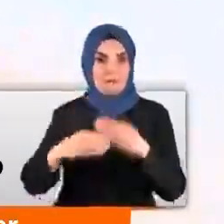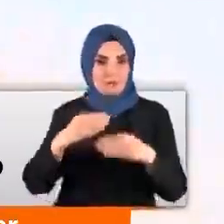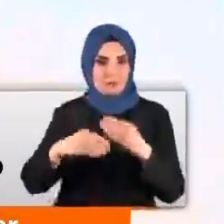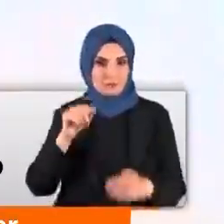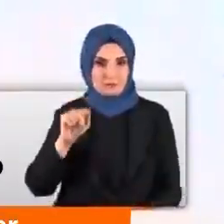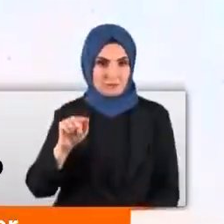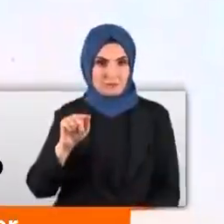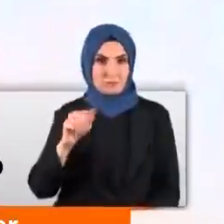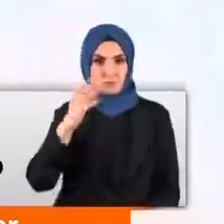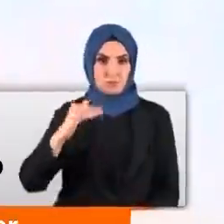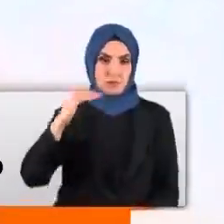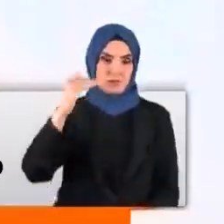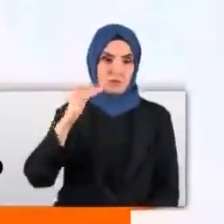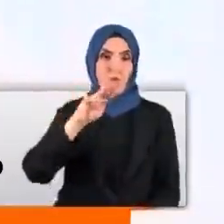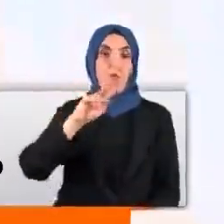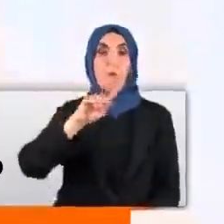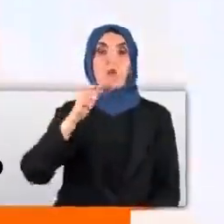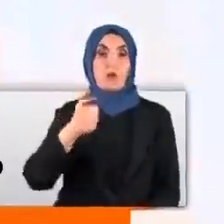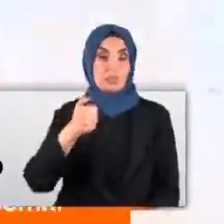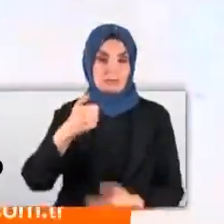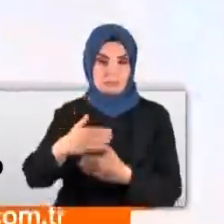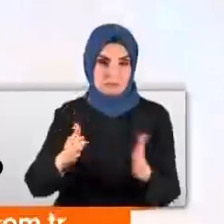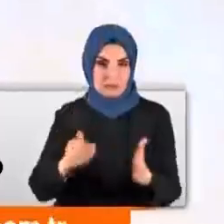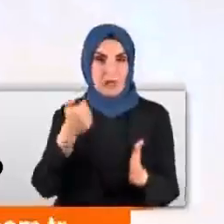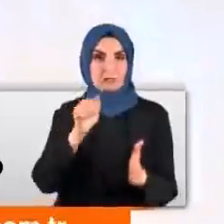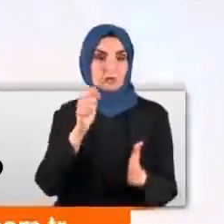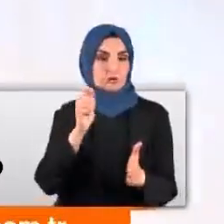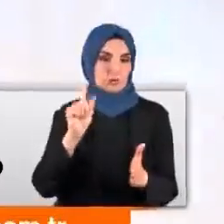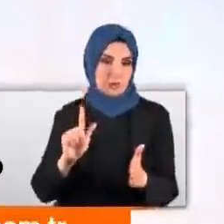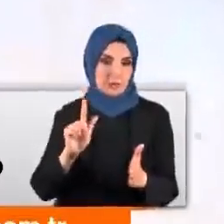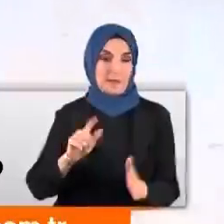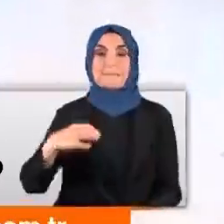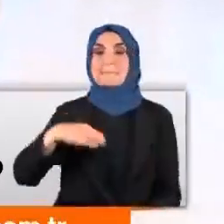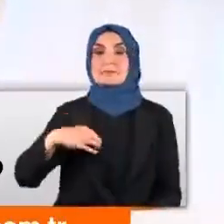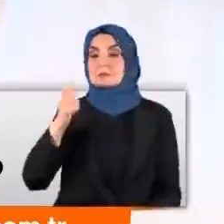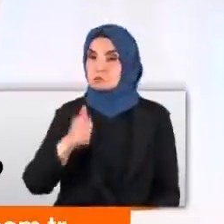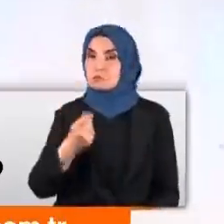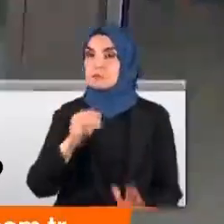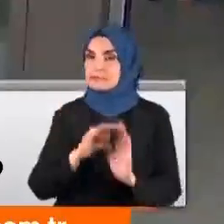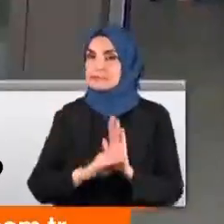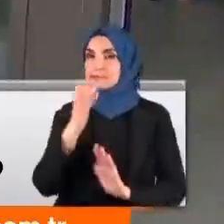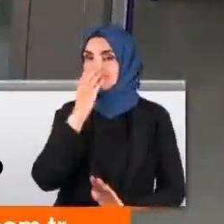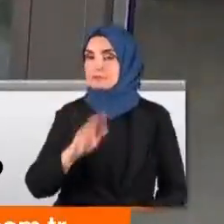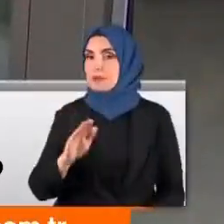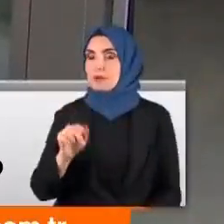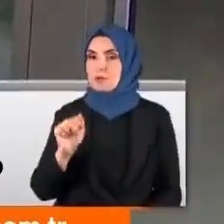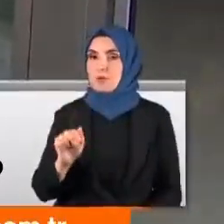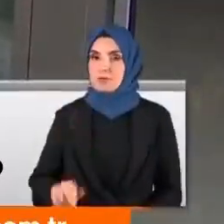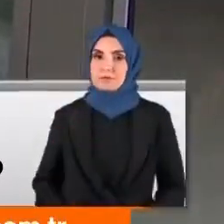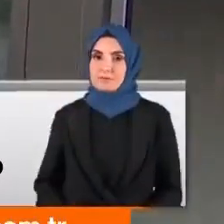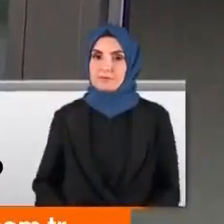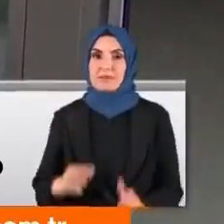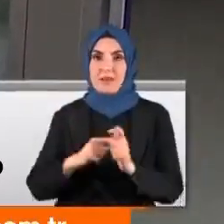katlı. Fiyatı 60 lira. Tabii bu üründe de pazartesi günü yine indirim bekleniyor. En azından bu